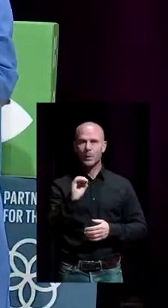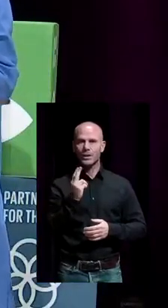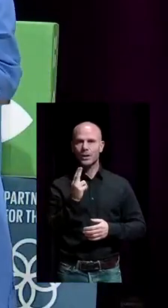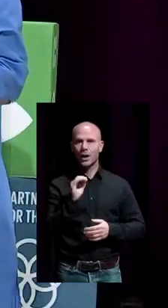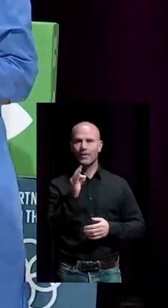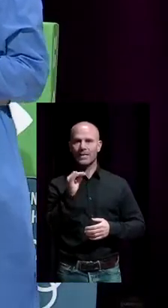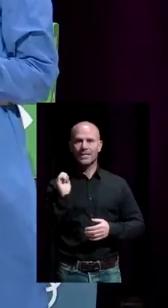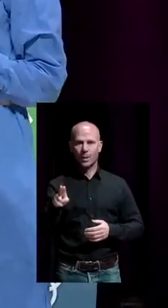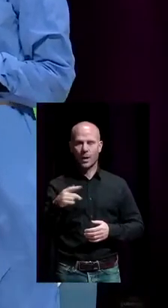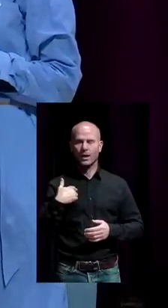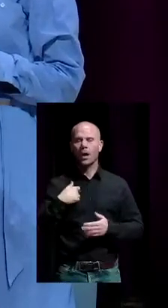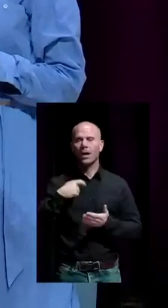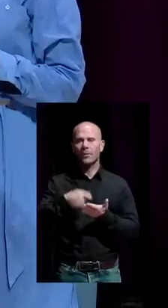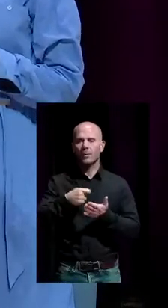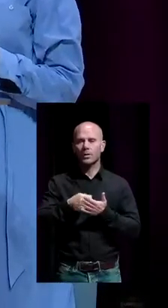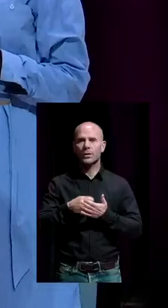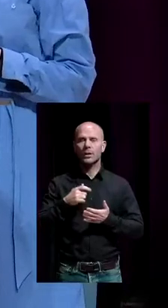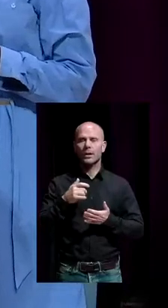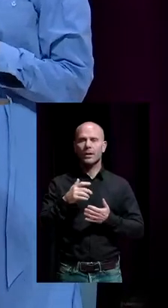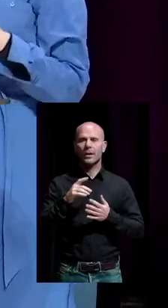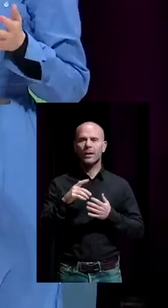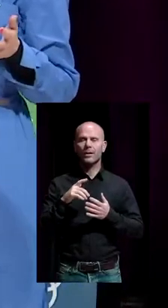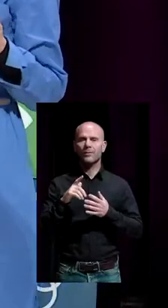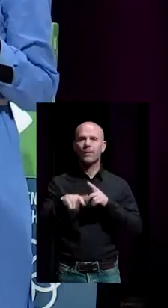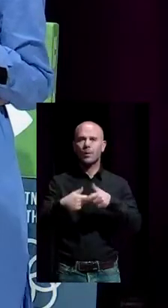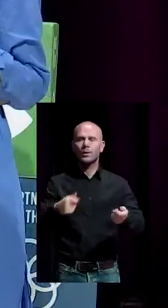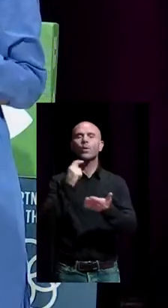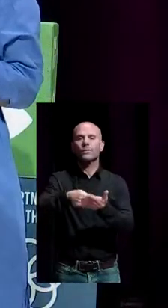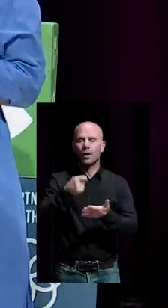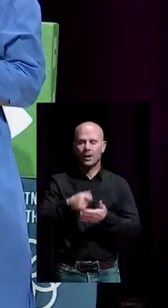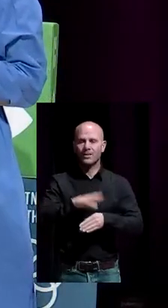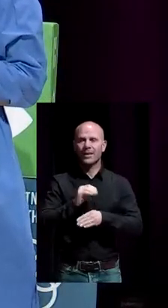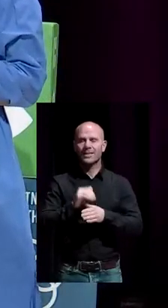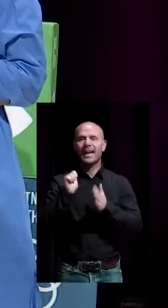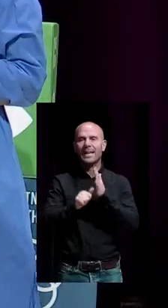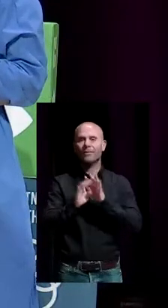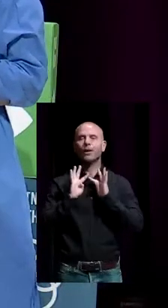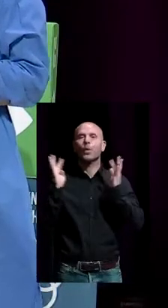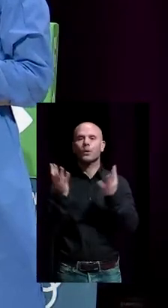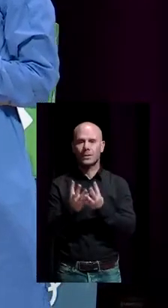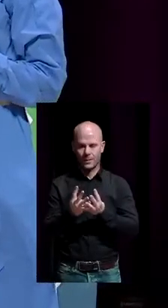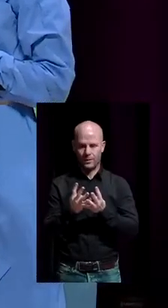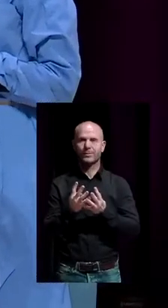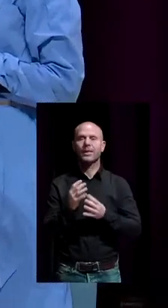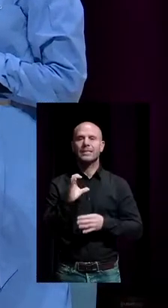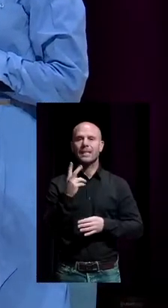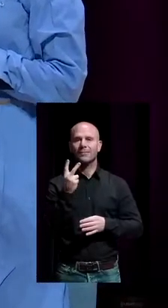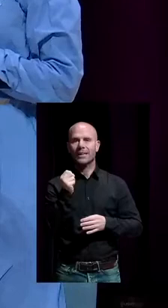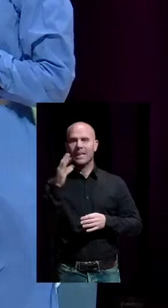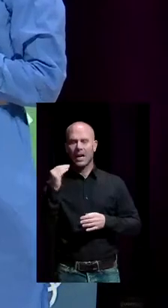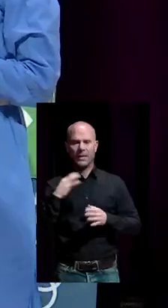är förbundsordförande för Sveriges elevråd Svea och vi samlar och stärker elevråd på högstadiet och